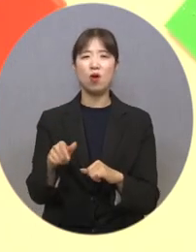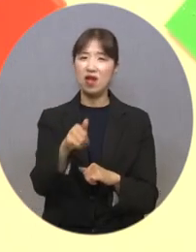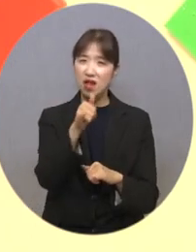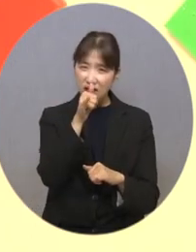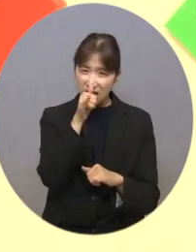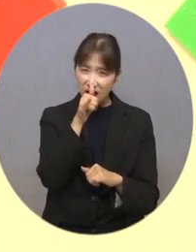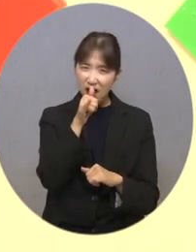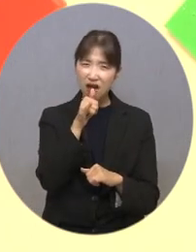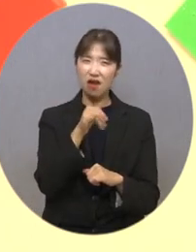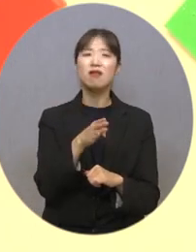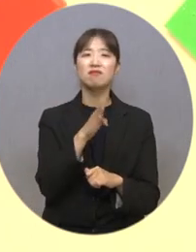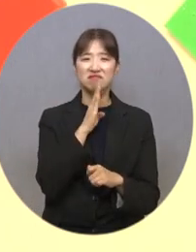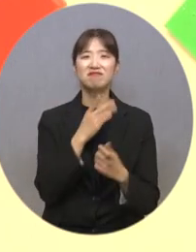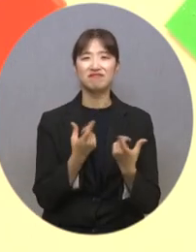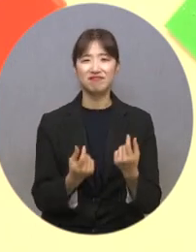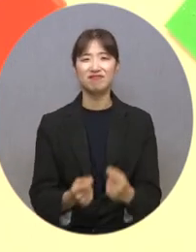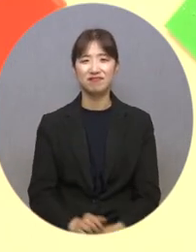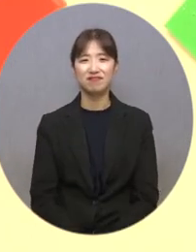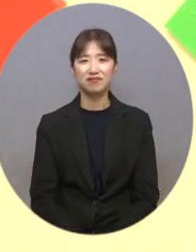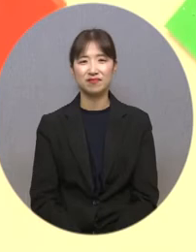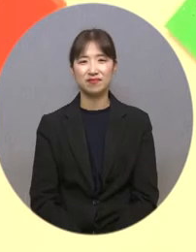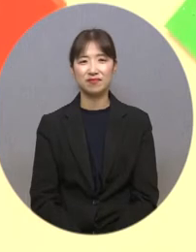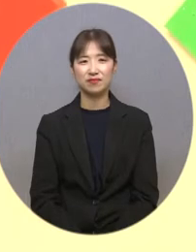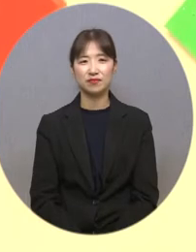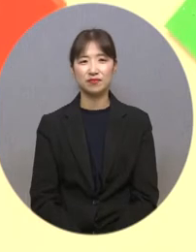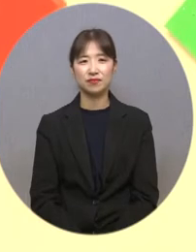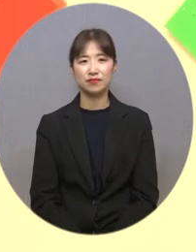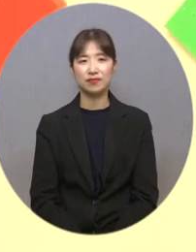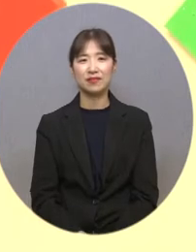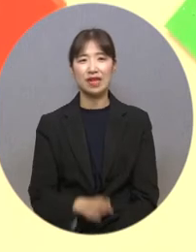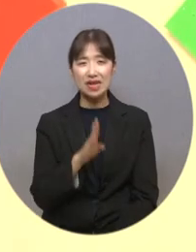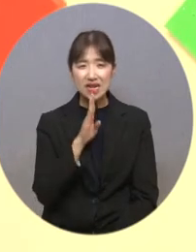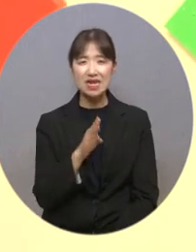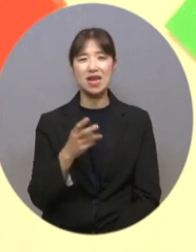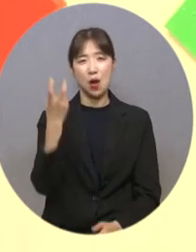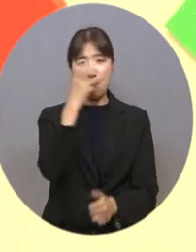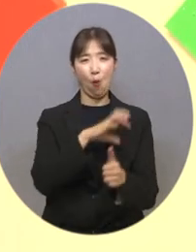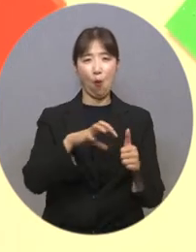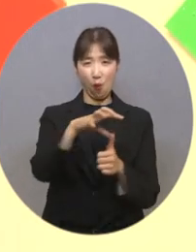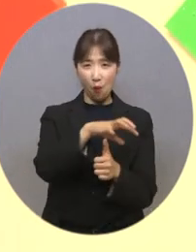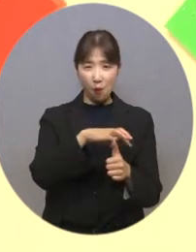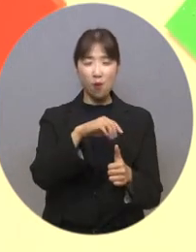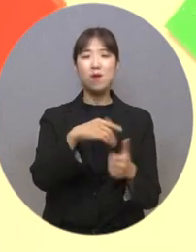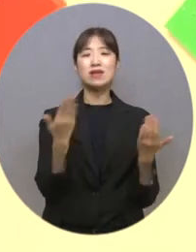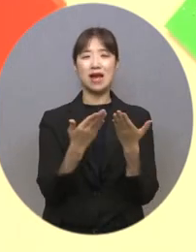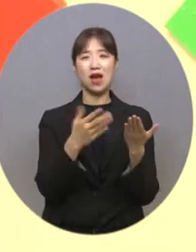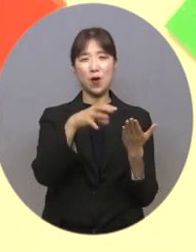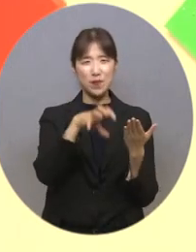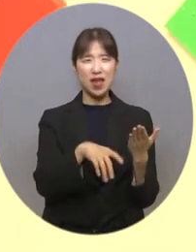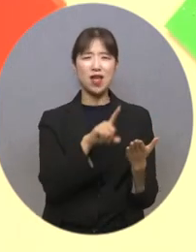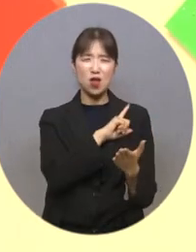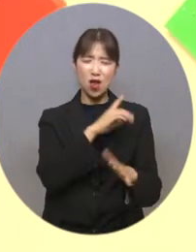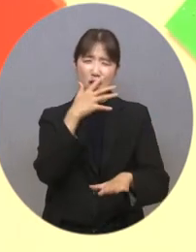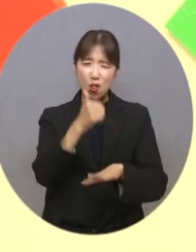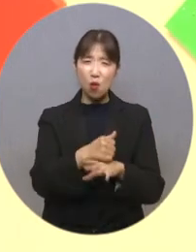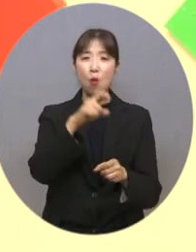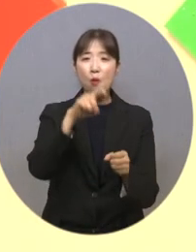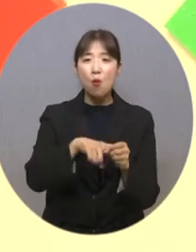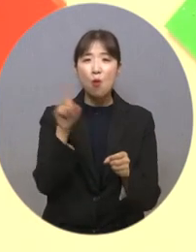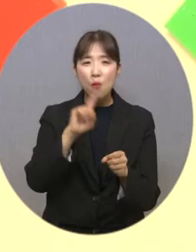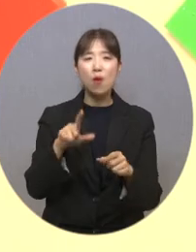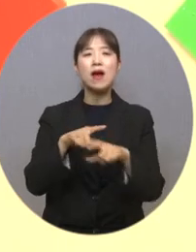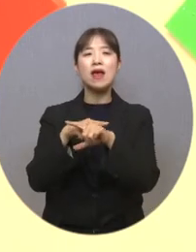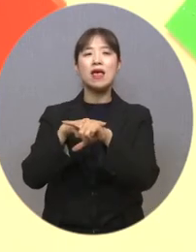하면은 이제 이렇게 제가 대답을 할 수 있을 것 같아요. 즉 사실은 이제 보호작업장의 최종적인 목표는